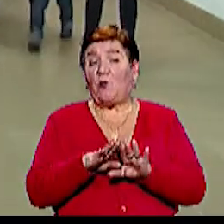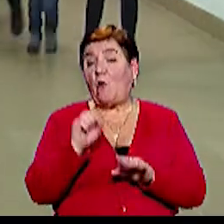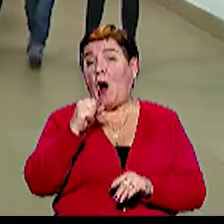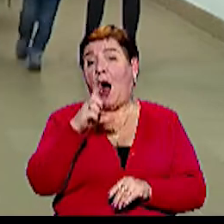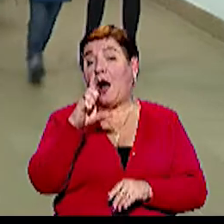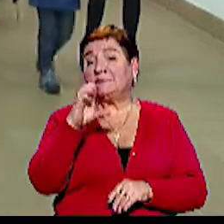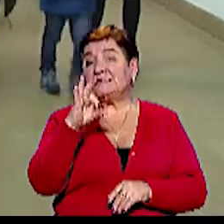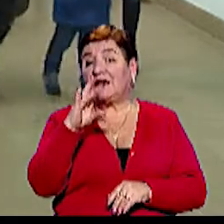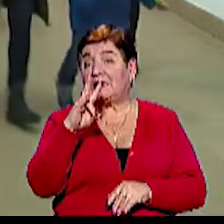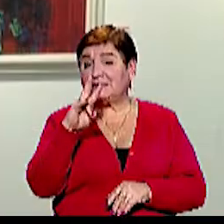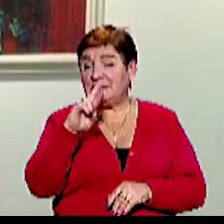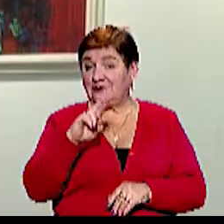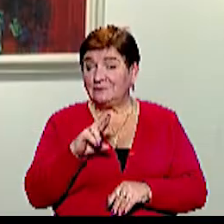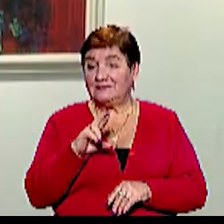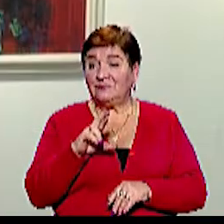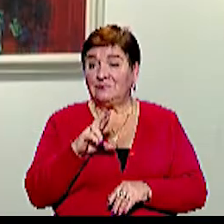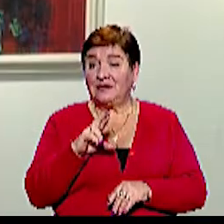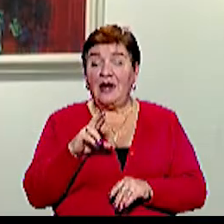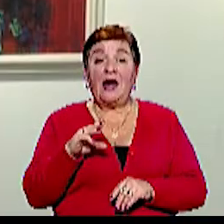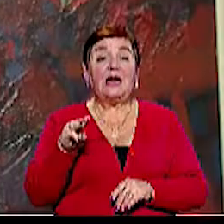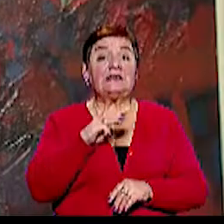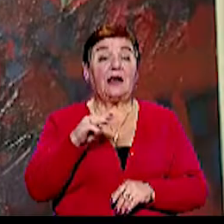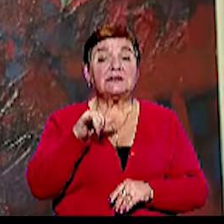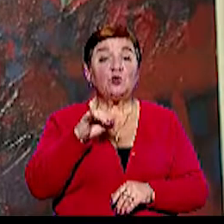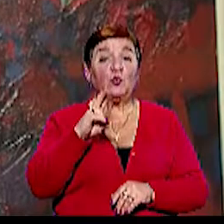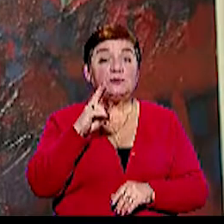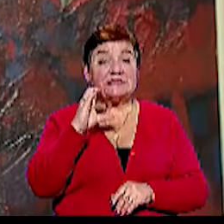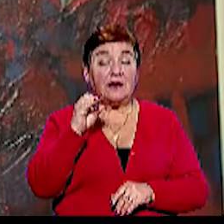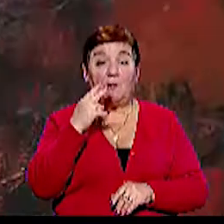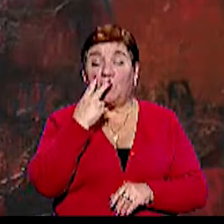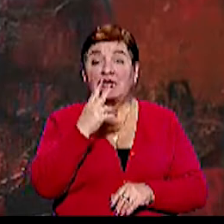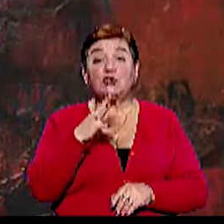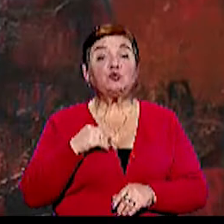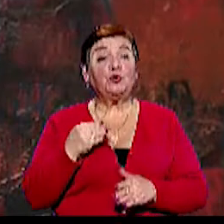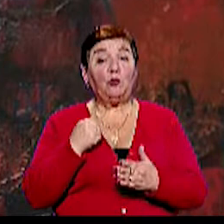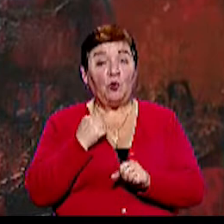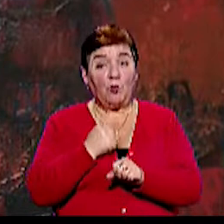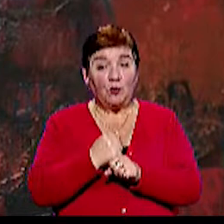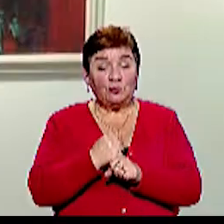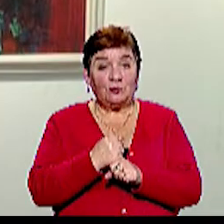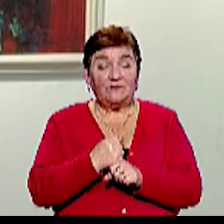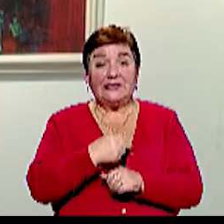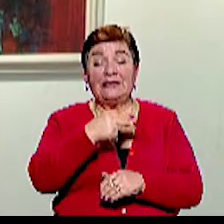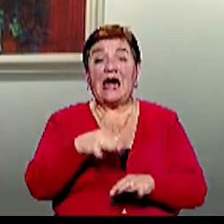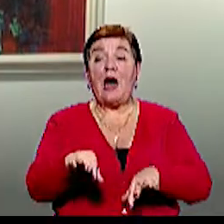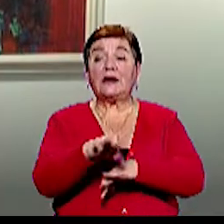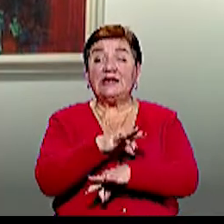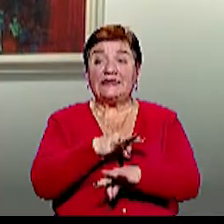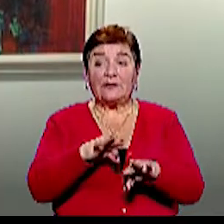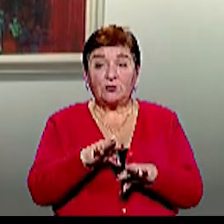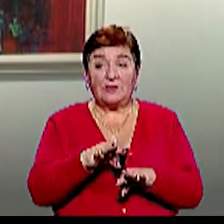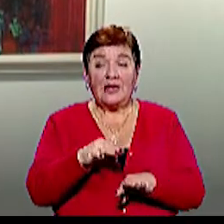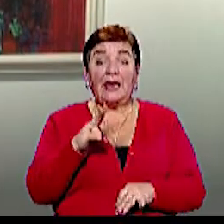більше йде, теж така глибина кольорів. Тарас Усик показує свою роботу. За освітою він архітектор. Цей об'єкт – це